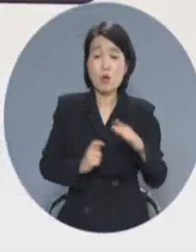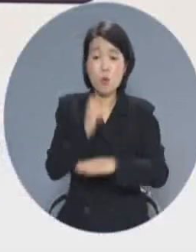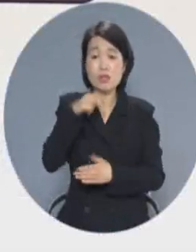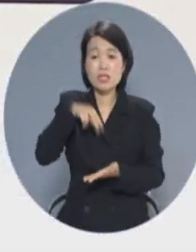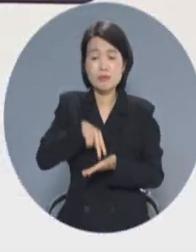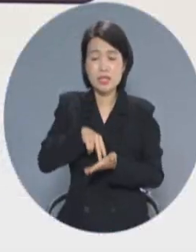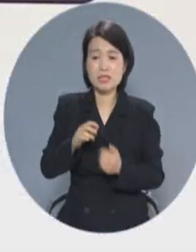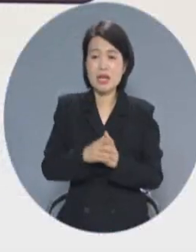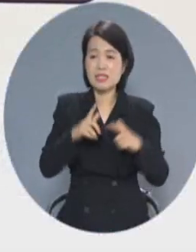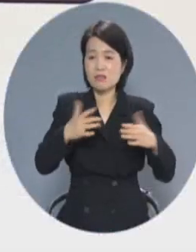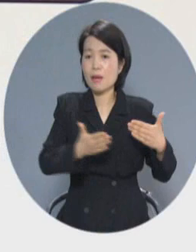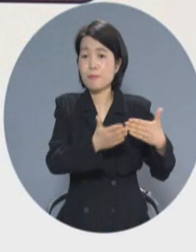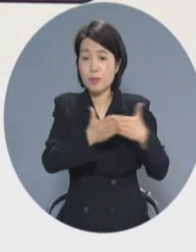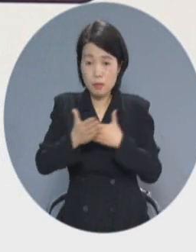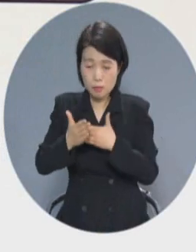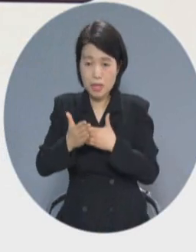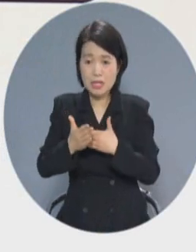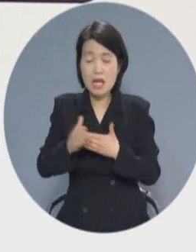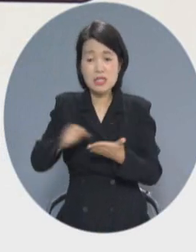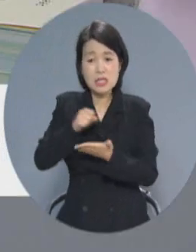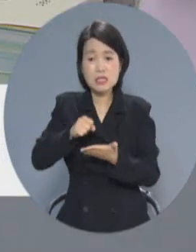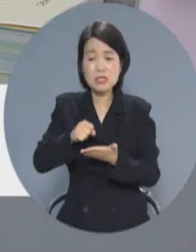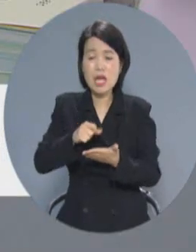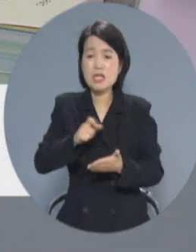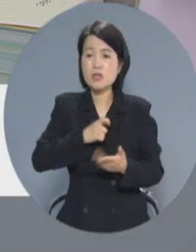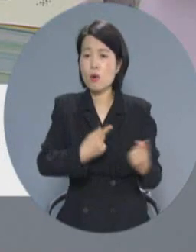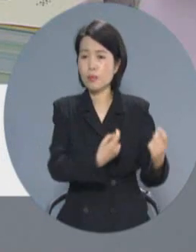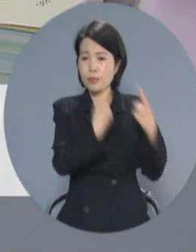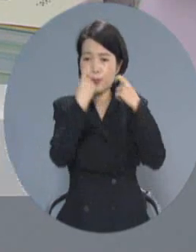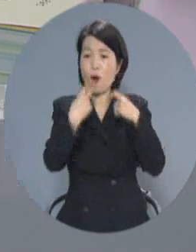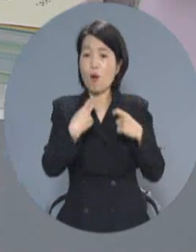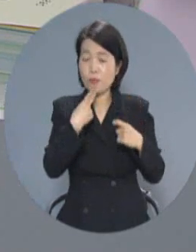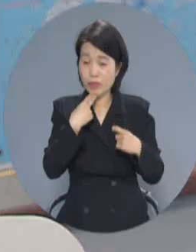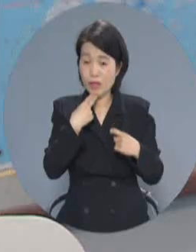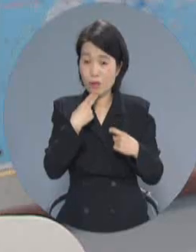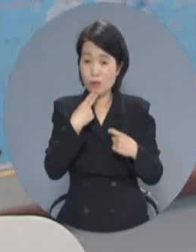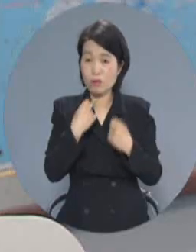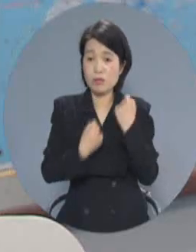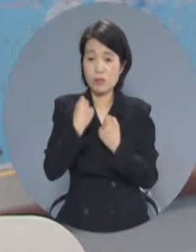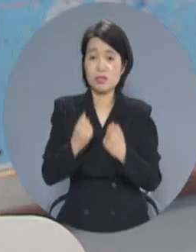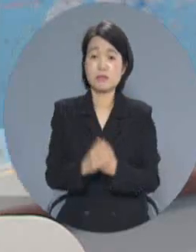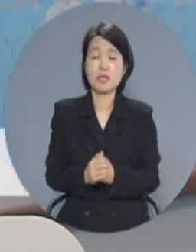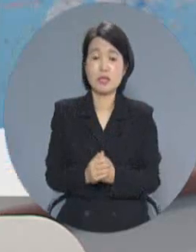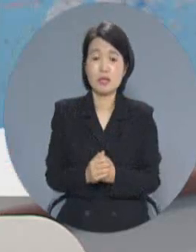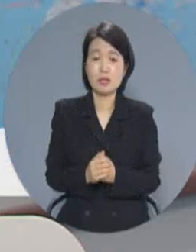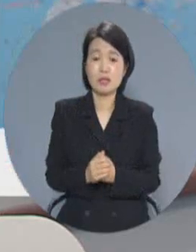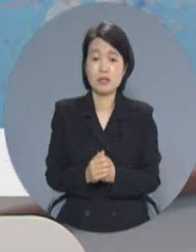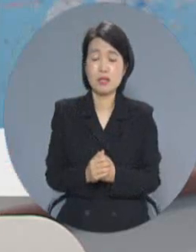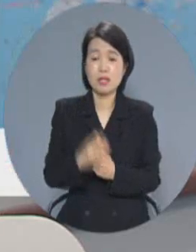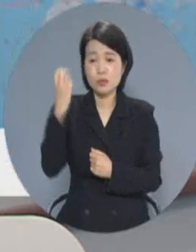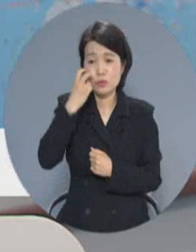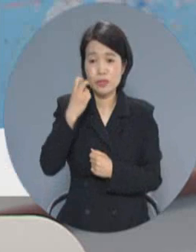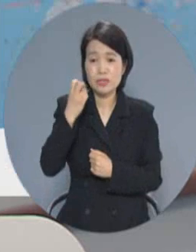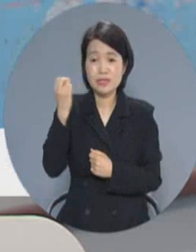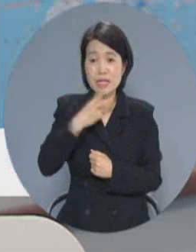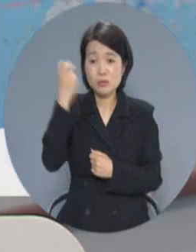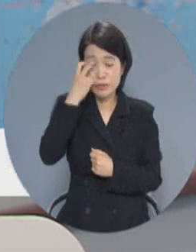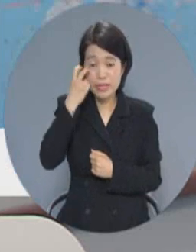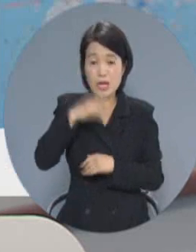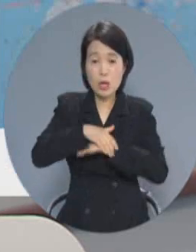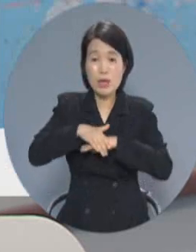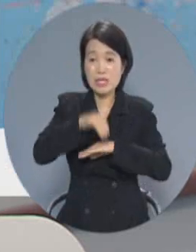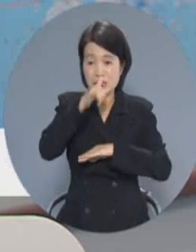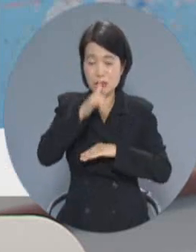고흥군은 주민들이 당시 세척제 사용 의혹을 제기하는지 몰랐다고 해명했습니다. 조사 예정이 있어서 저희 군에서